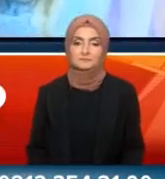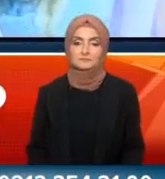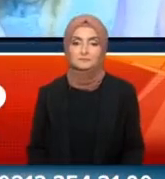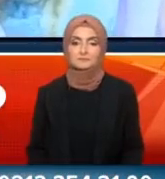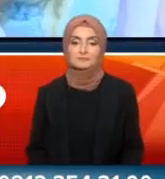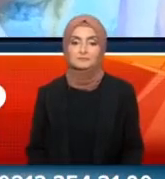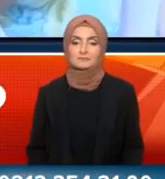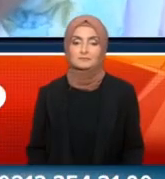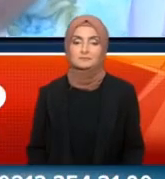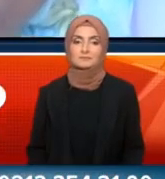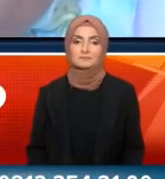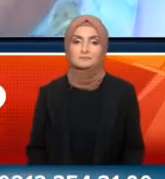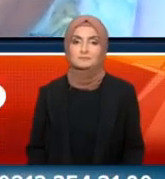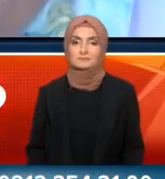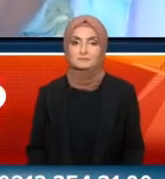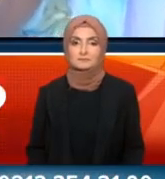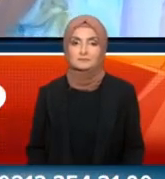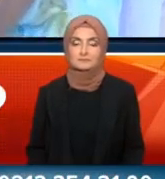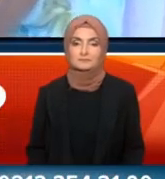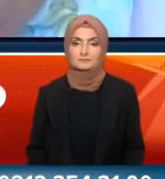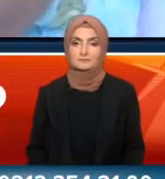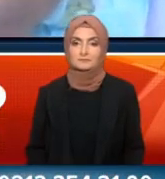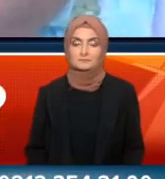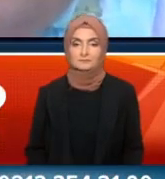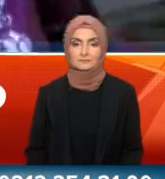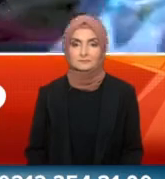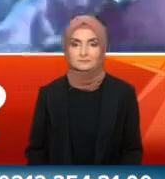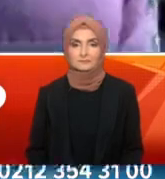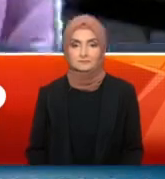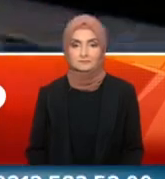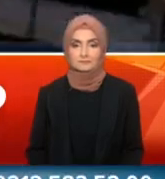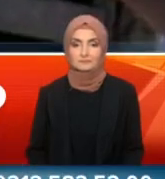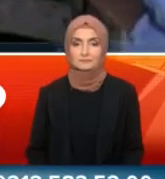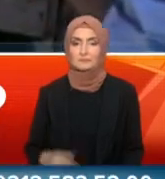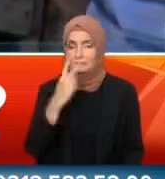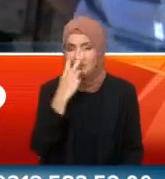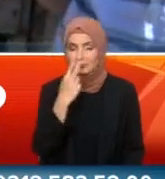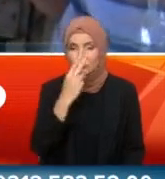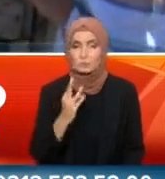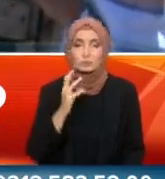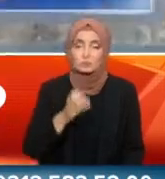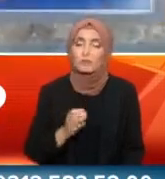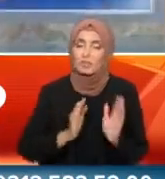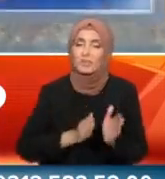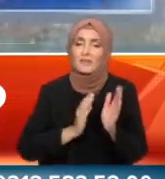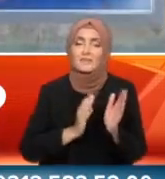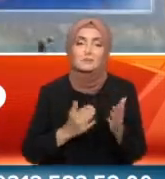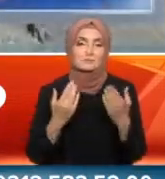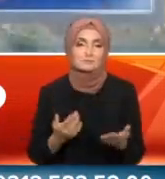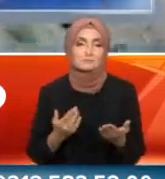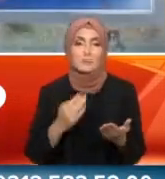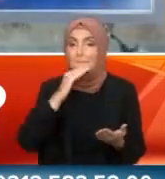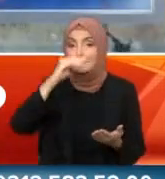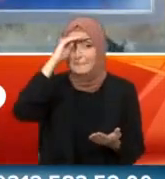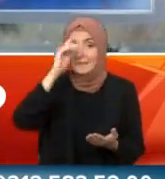Benim oğlum 3 gündür hiçbir yerde yok. 3 gündür oğlumu arıyoruz, hiçbir yerde bulamadım. Gözündeki yaş 3 gündür dinmiyor. Çünkü